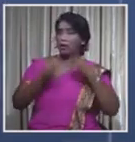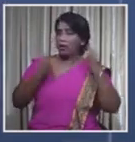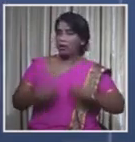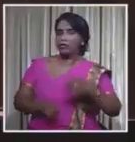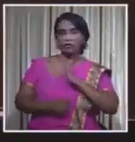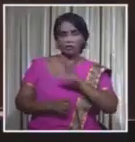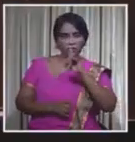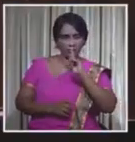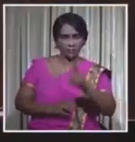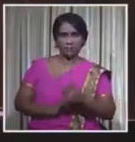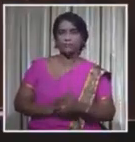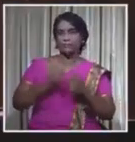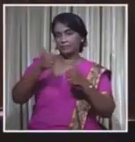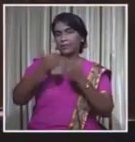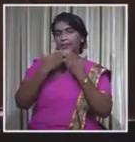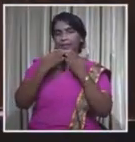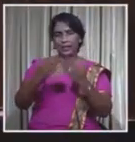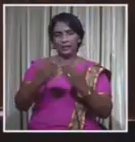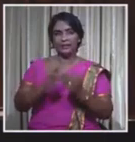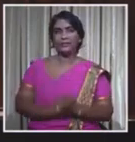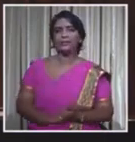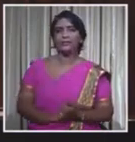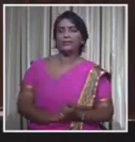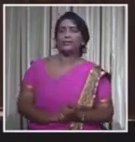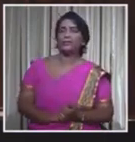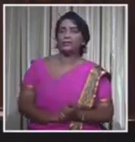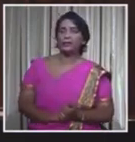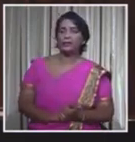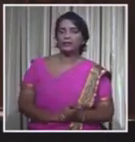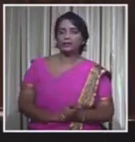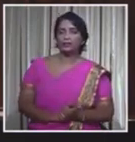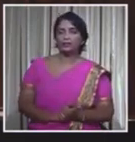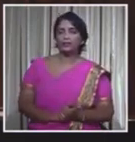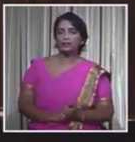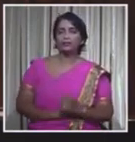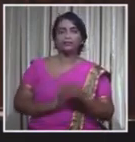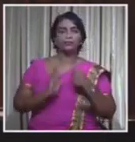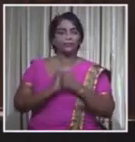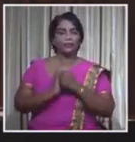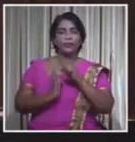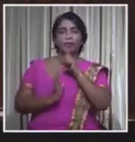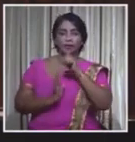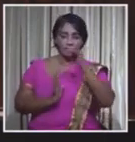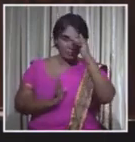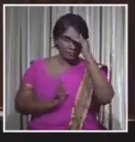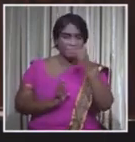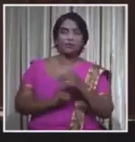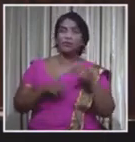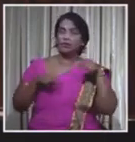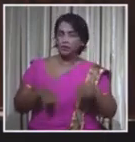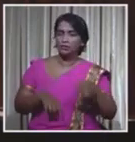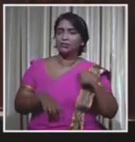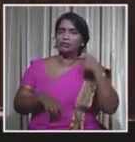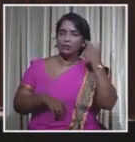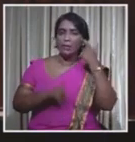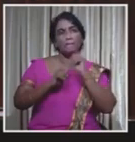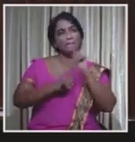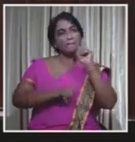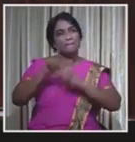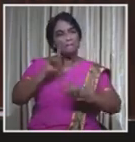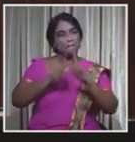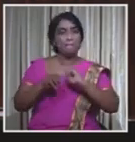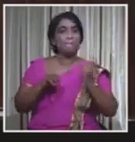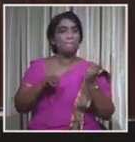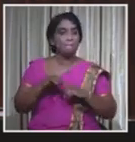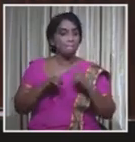කියන ඉල්ලනවා. හරි බොහොම ස්තුතියි. හරි එලාට්. ඔව් ජය මහාමන්ත්‍රීතුමා. ගරු කතානායකතුමනි දැන් අපි දන්නවා පාර්ලිමේන්තුවේ